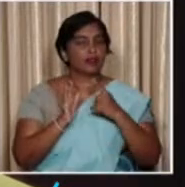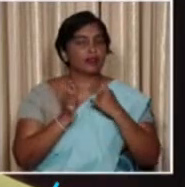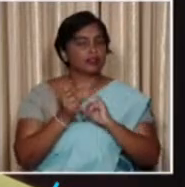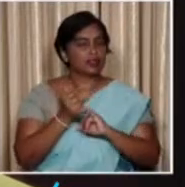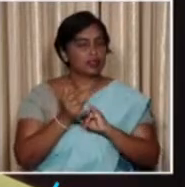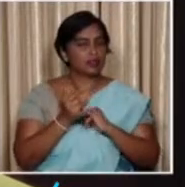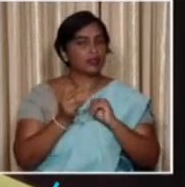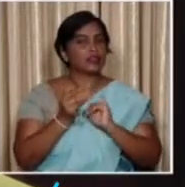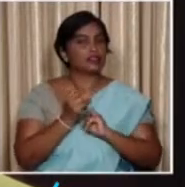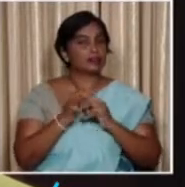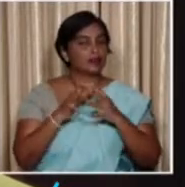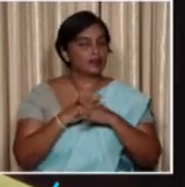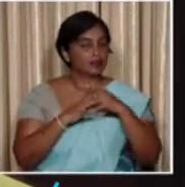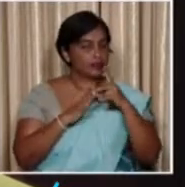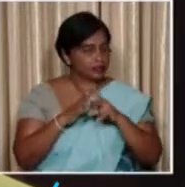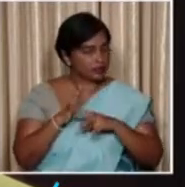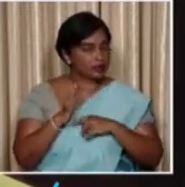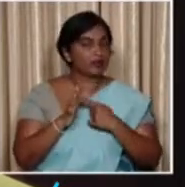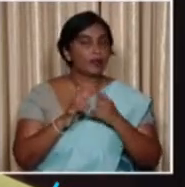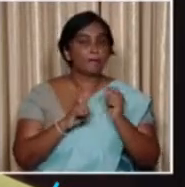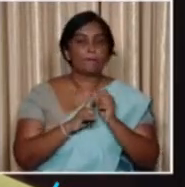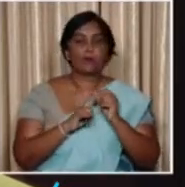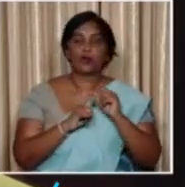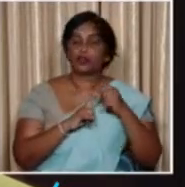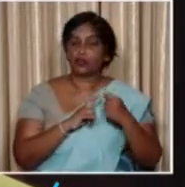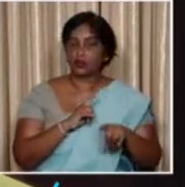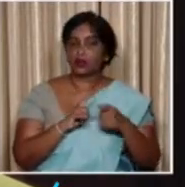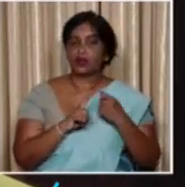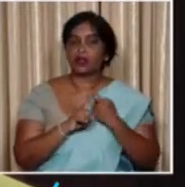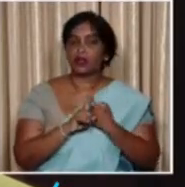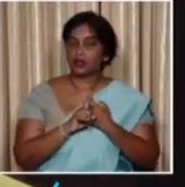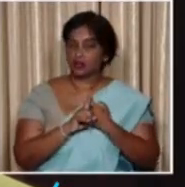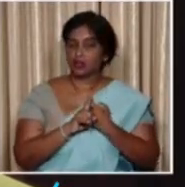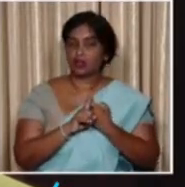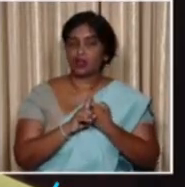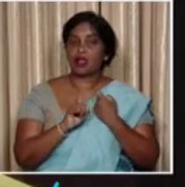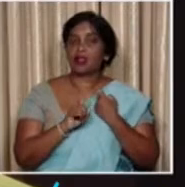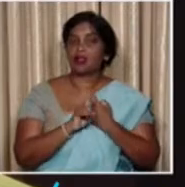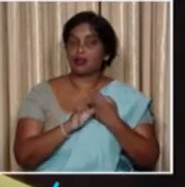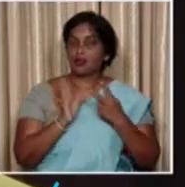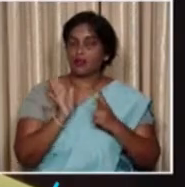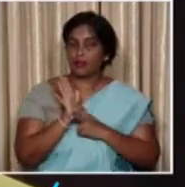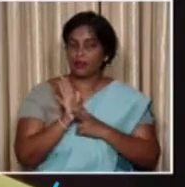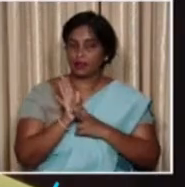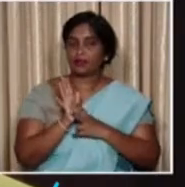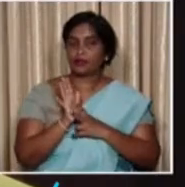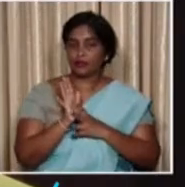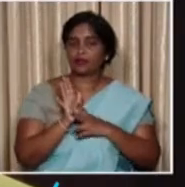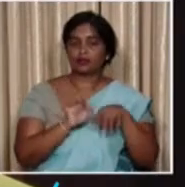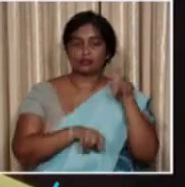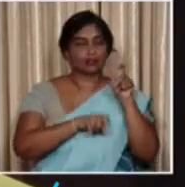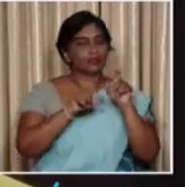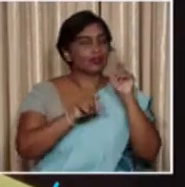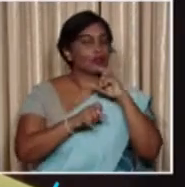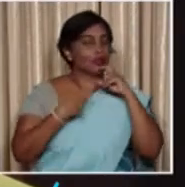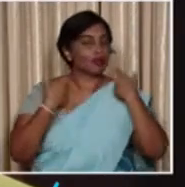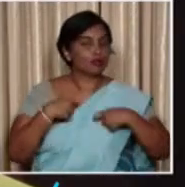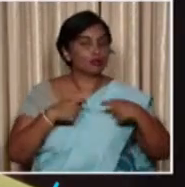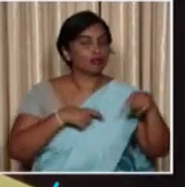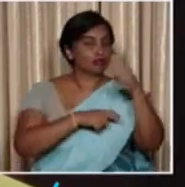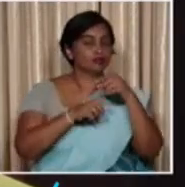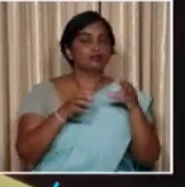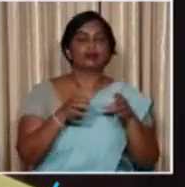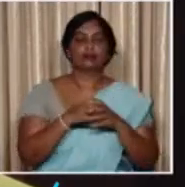පෙරේරා, සම්පත් විජේවර්ධන, ප්‍රමෝද් පෙරේරා, කාසල මොහමඩ්, කල්පනී විතාන, සවන පෙරේරා, ශිරාන්ති ගුණවර්ධන